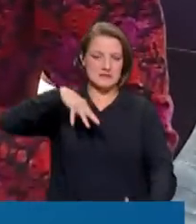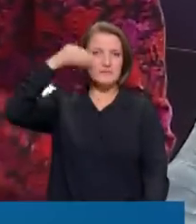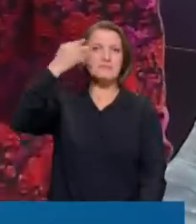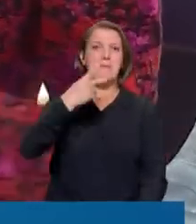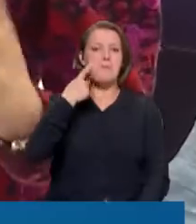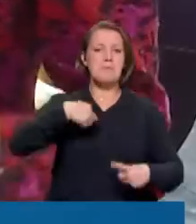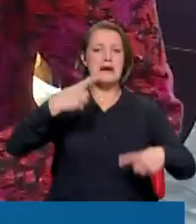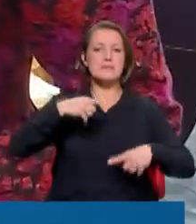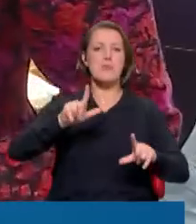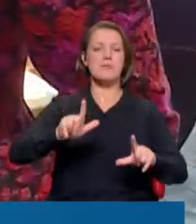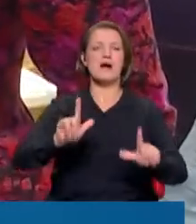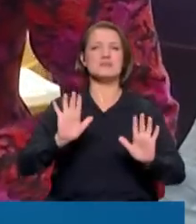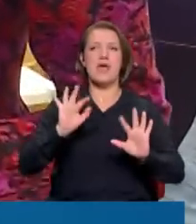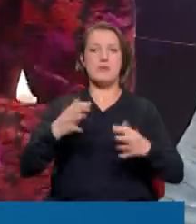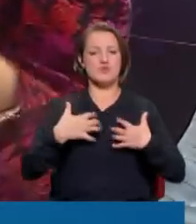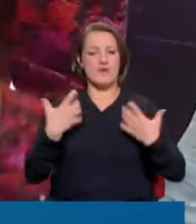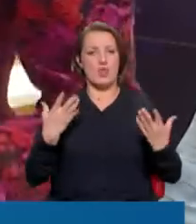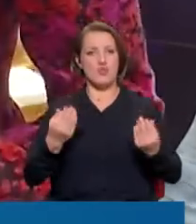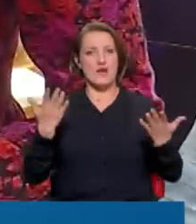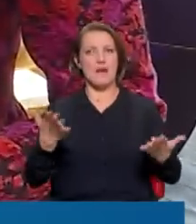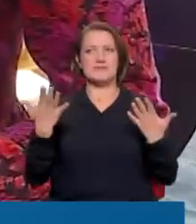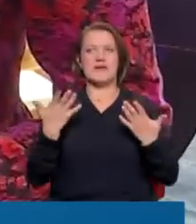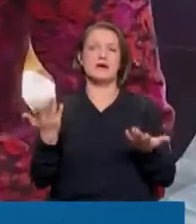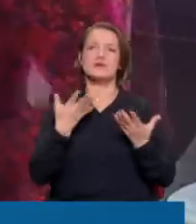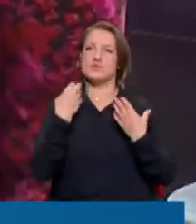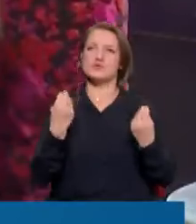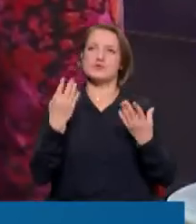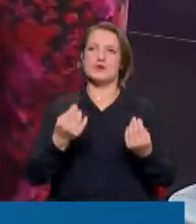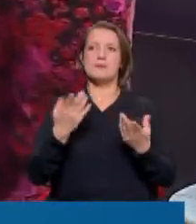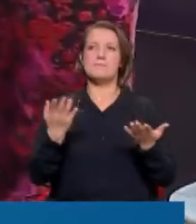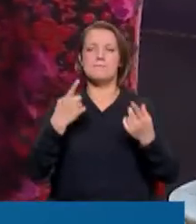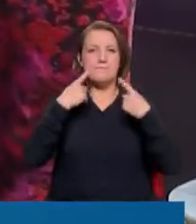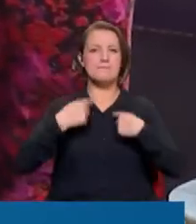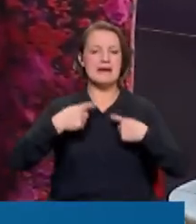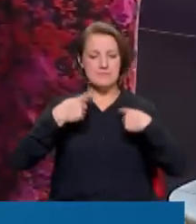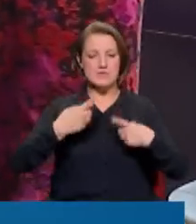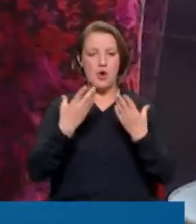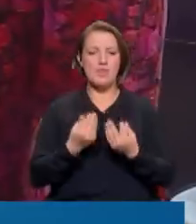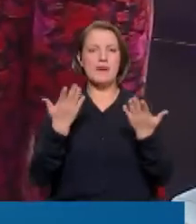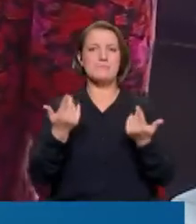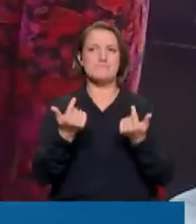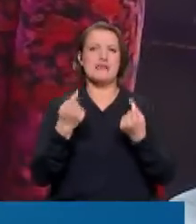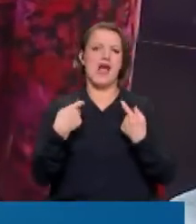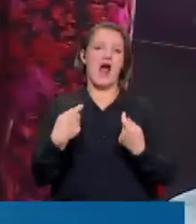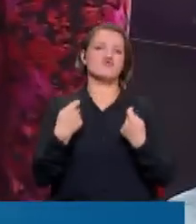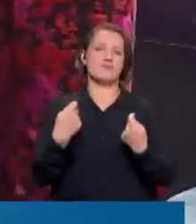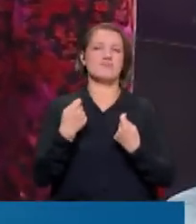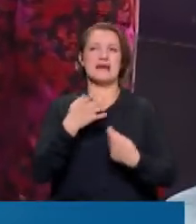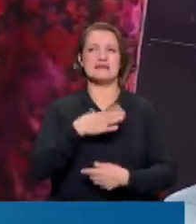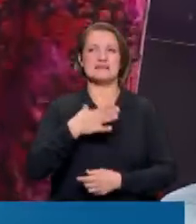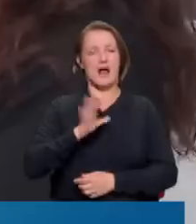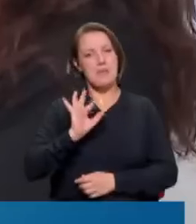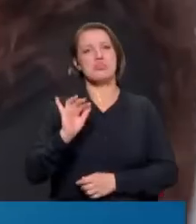olacak o zaman hem özgüven olacak Hem daha çekici olacak Bakımlı olmak tabii ki biraz harcam ister ama